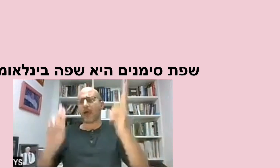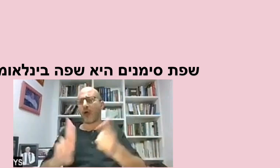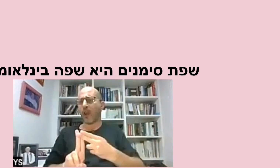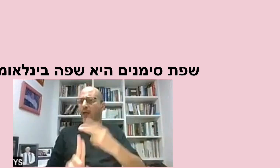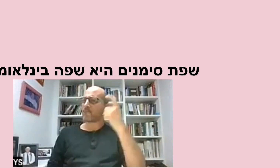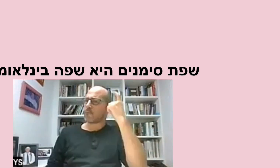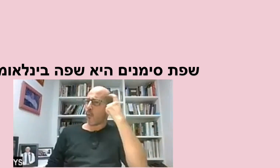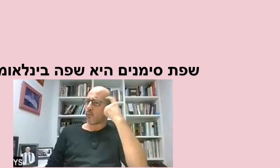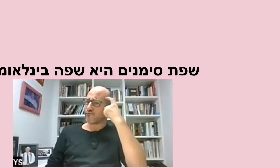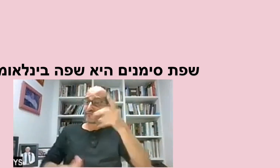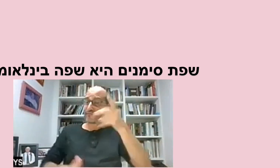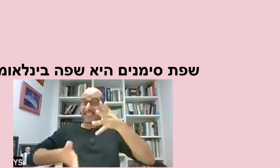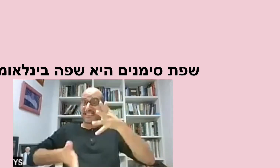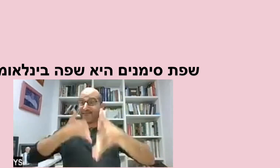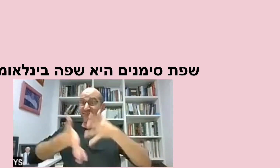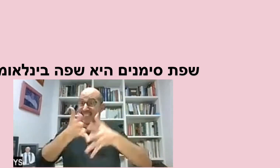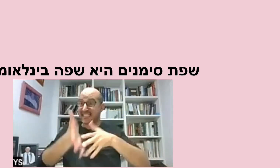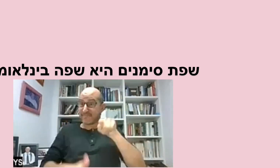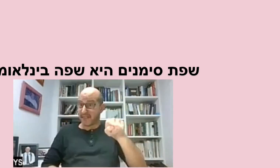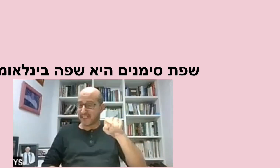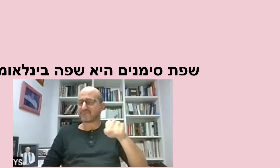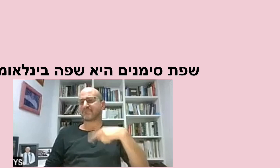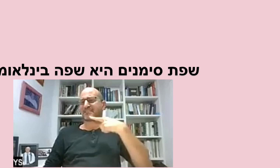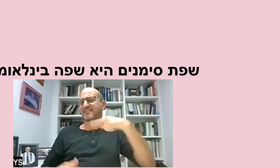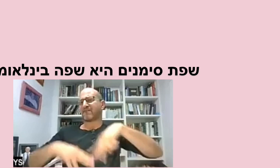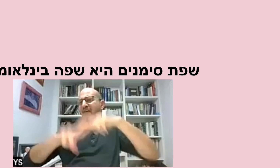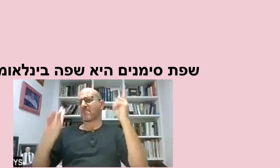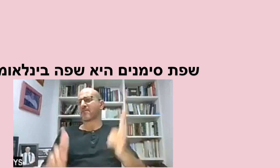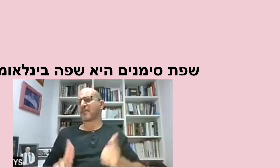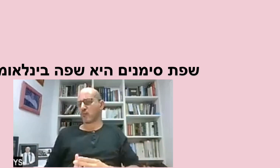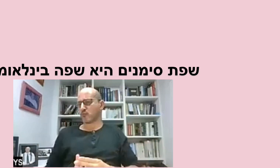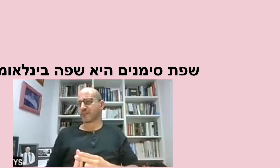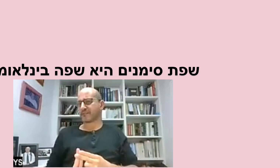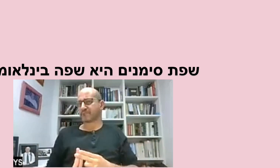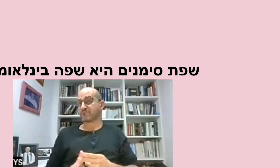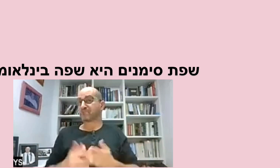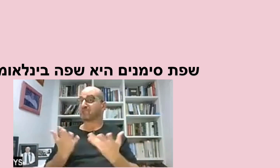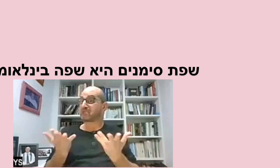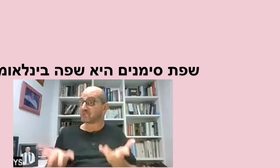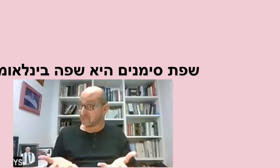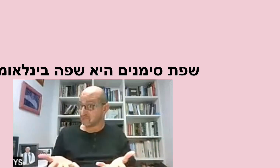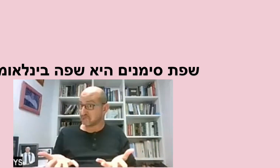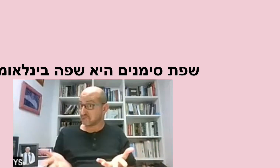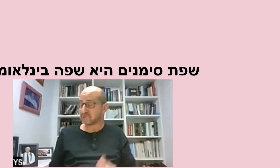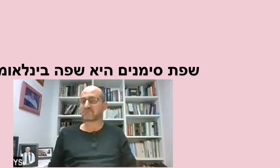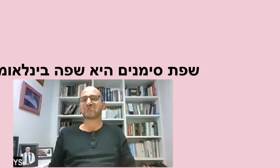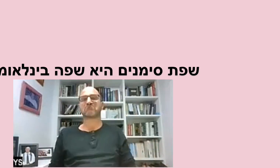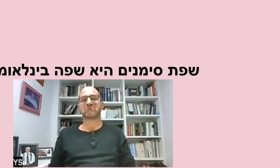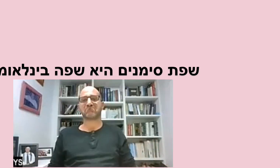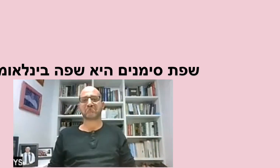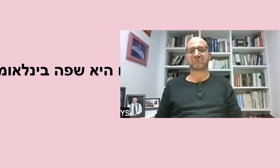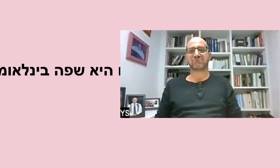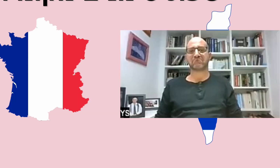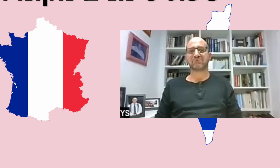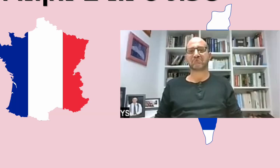הרבה אנשים בעולם חושבים ששפת הסימנים היא שפה בינלאומית. האם